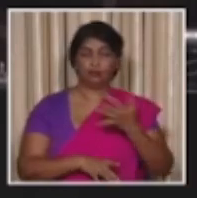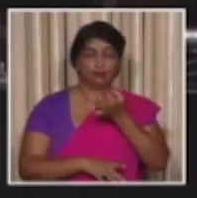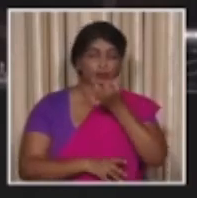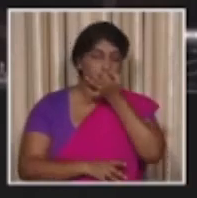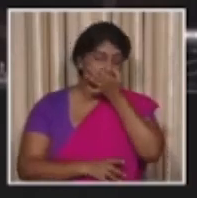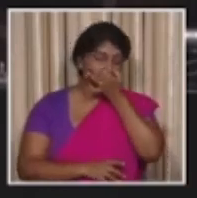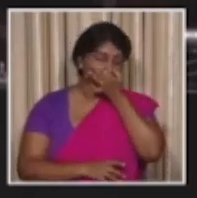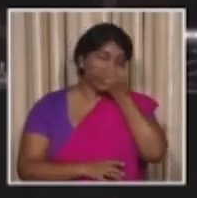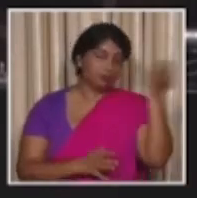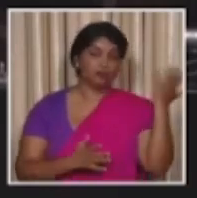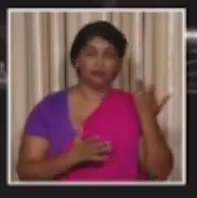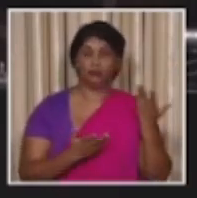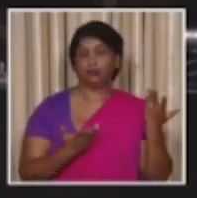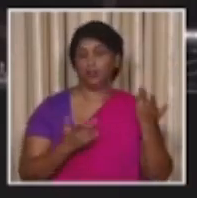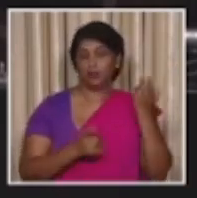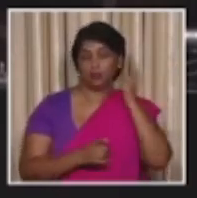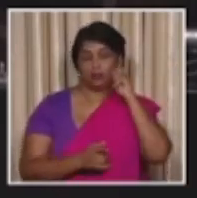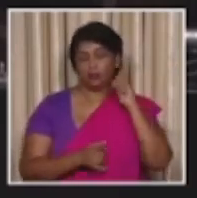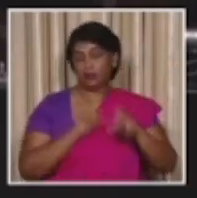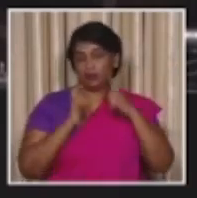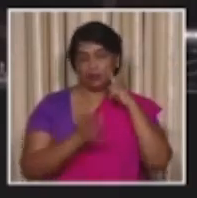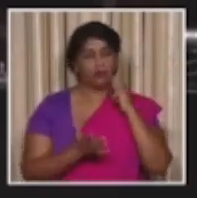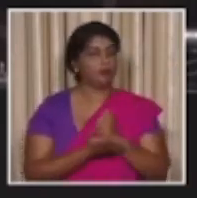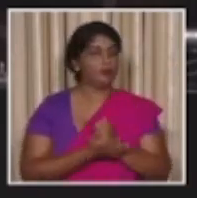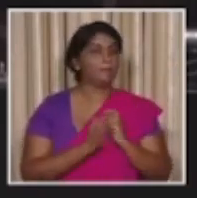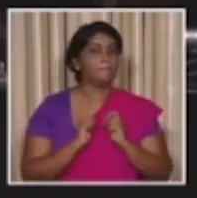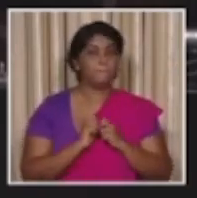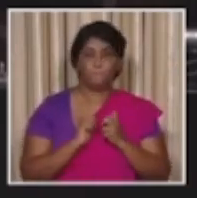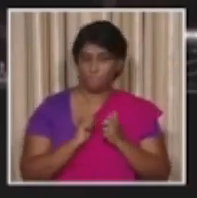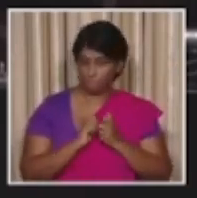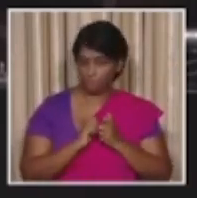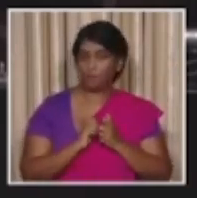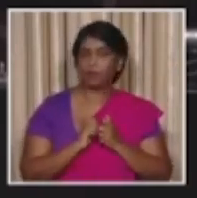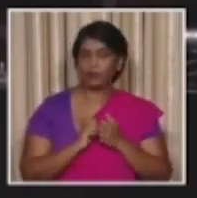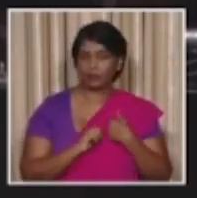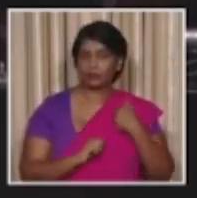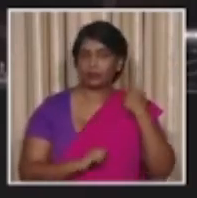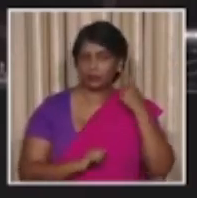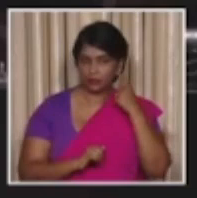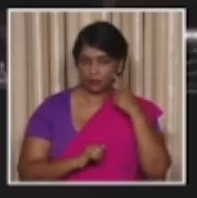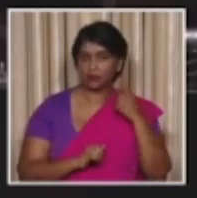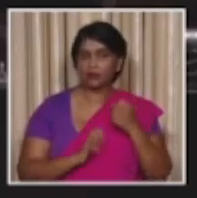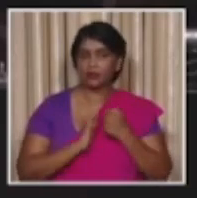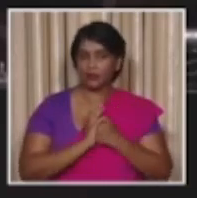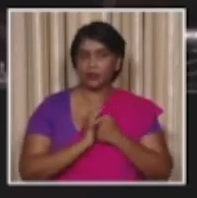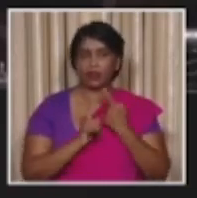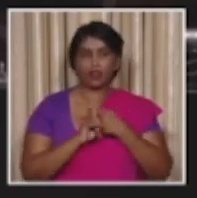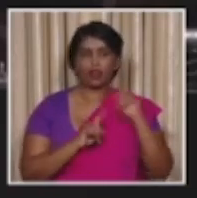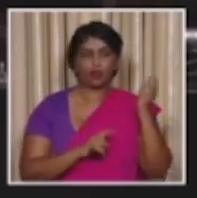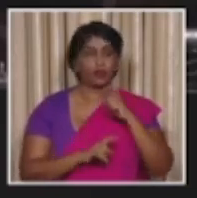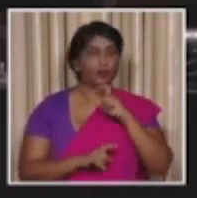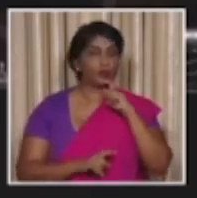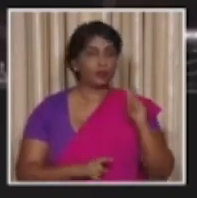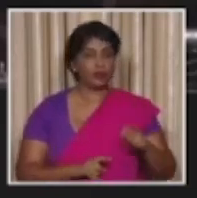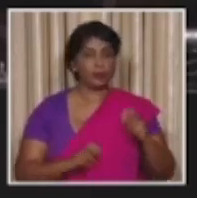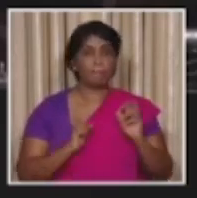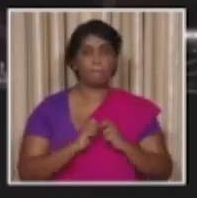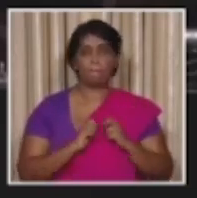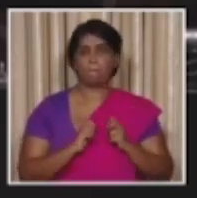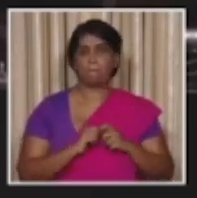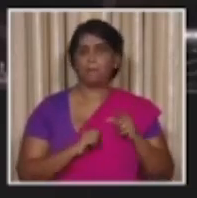ඉන්න පුළුවන්කමක් තිබ්බේ නැහැ. ජනතාවට විශාල ගැටලුවක් තිබ්බා. එතකොට මට මතකයි ගරු කඩුවෙල මහේස්ත්‍රාත් අධිකරණයට මේ ප්‍රශ්නේ